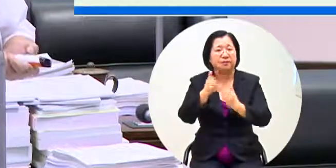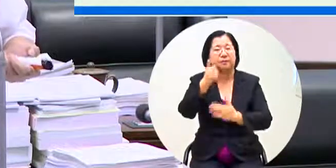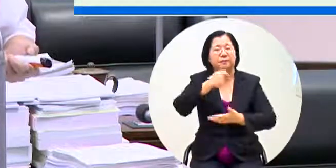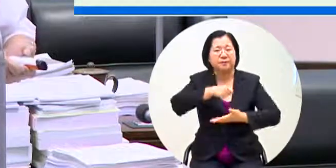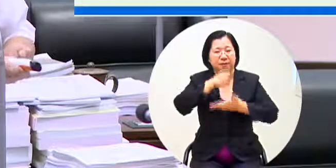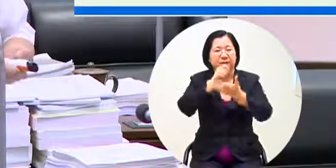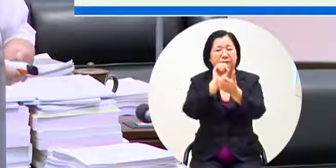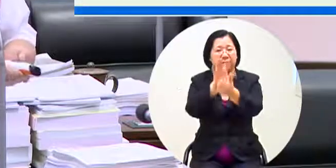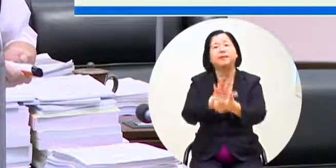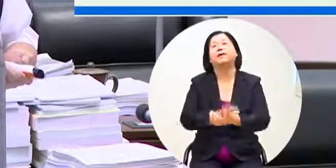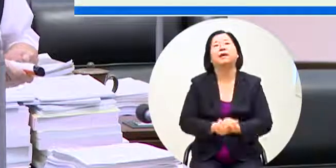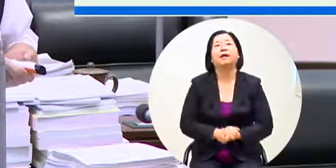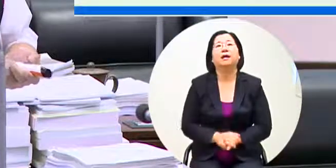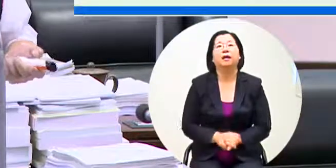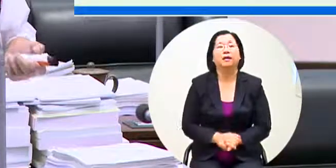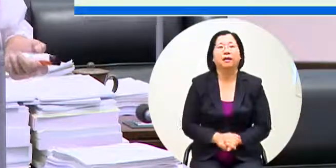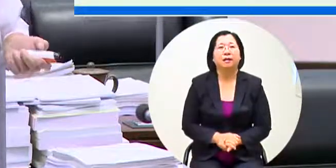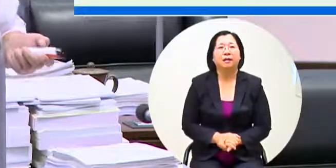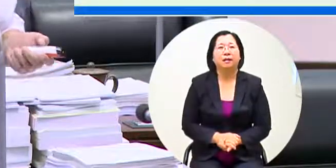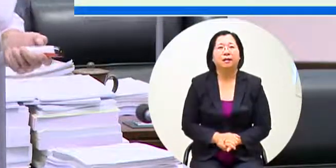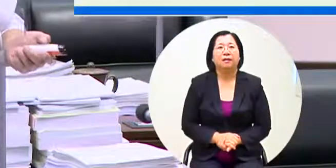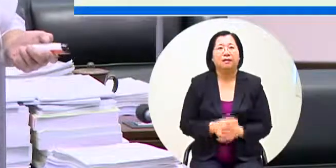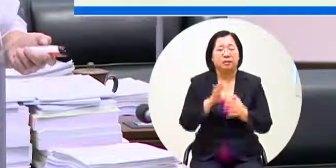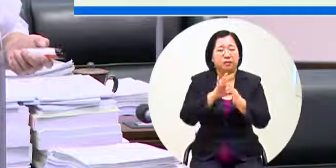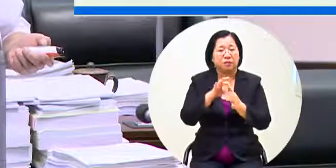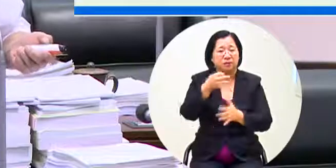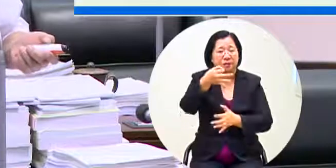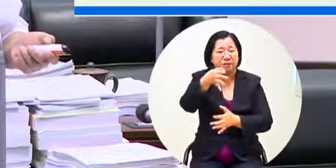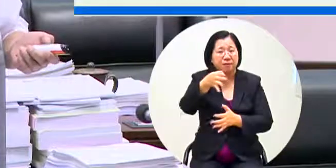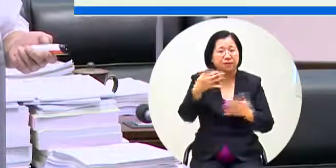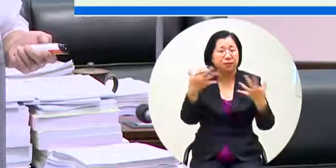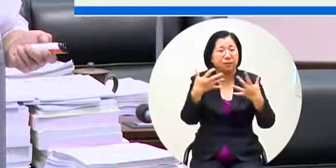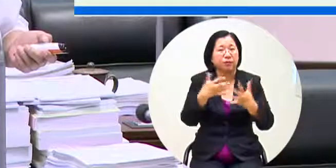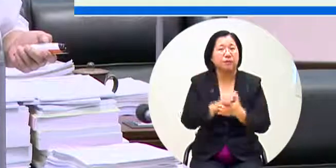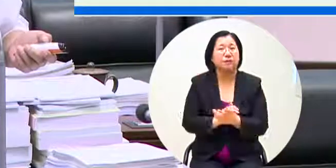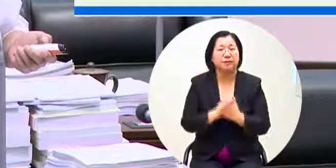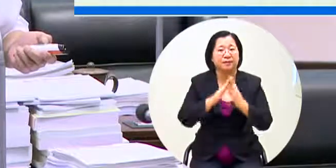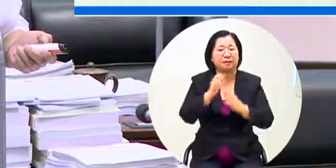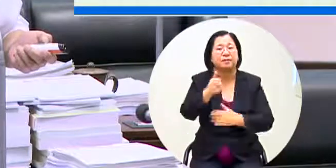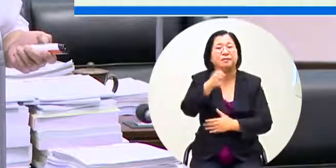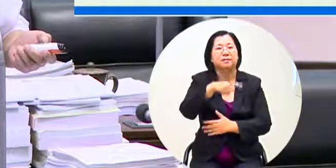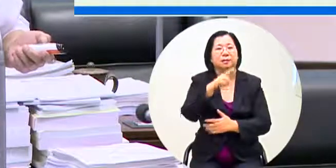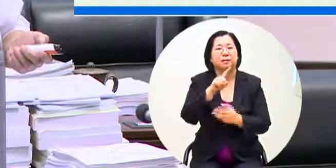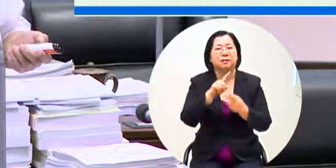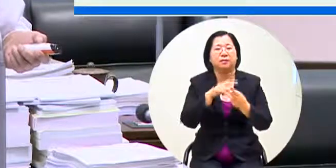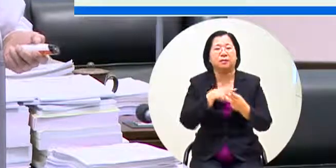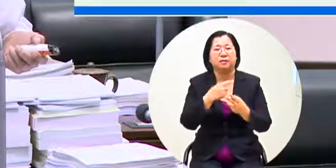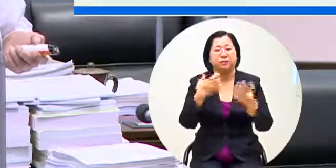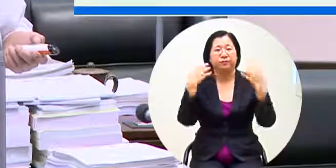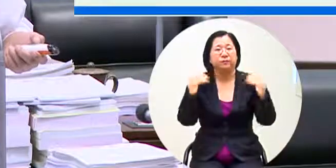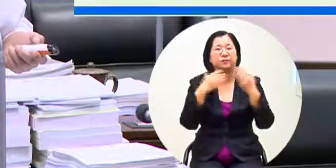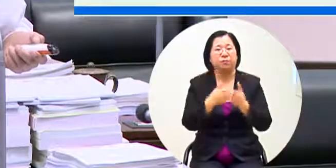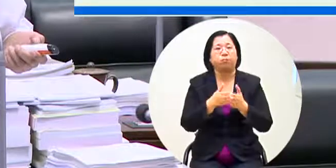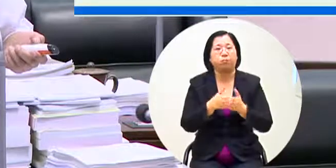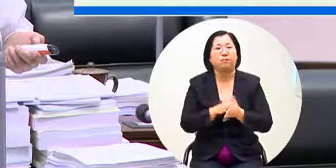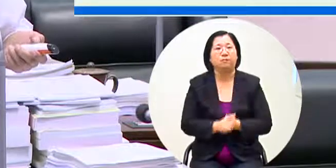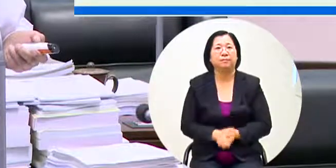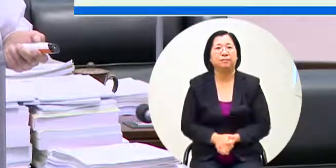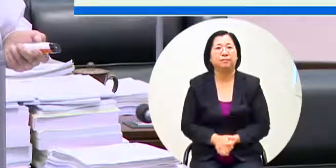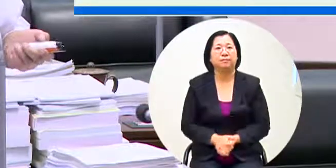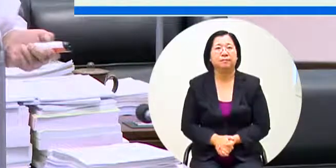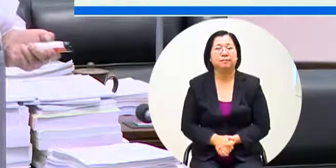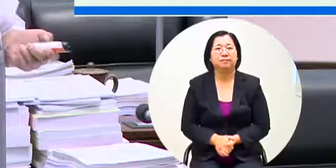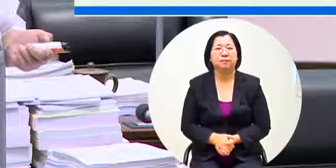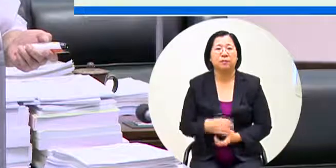有关经费诶，这个问题嘛，是爱咱市长做主啦吼。就是讲，若有2岁以上啊，无满